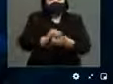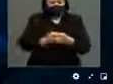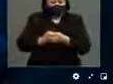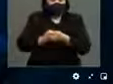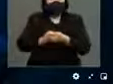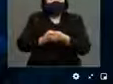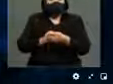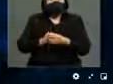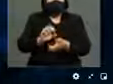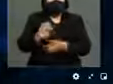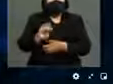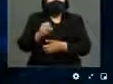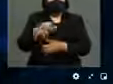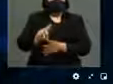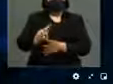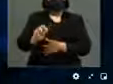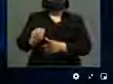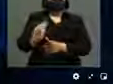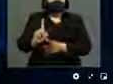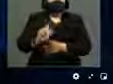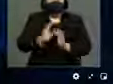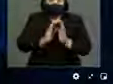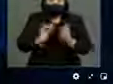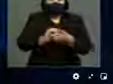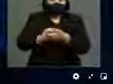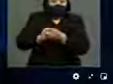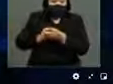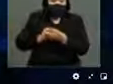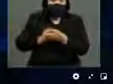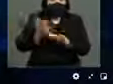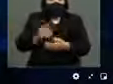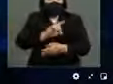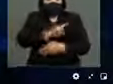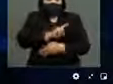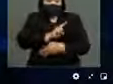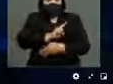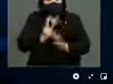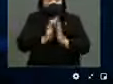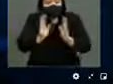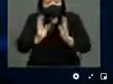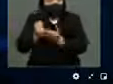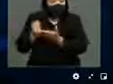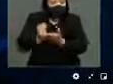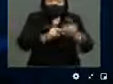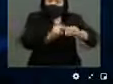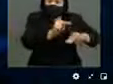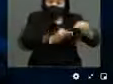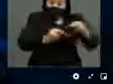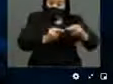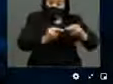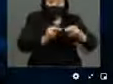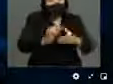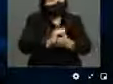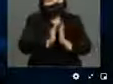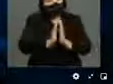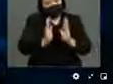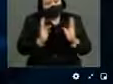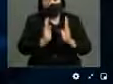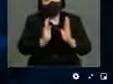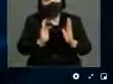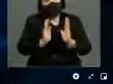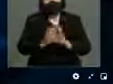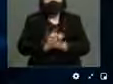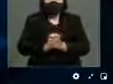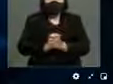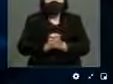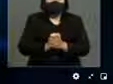ทางสปม.นะครับขอบคุณทางฝ่ายมั่นคงที่เข้าไปช่วยกันนะครับแล้วก็ดูแลกันตลอดเวลานะครับซึ่งก็